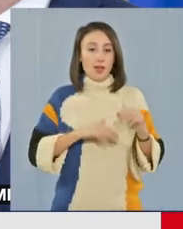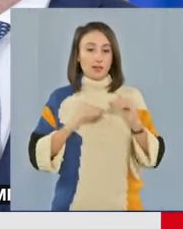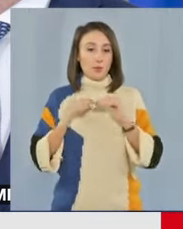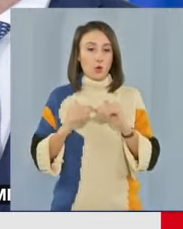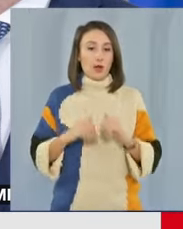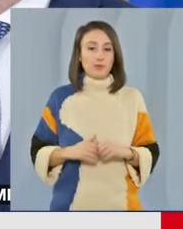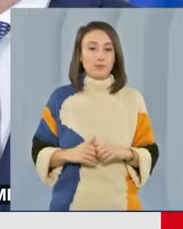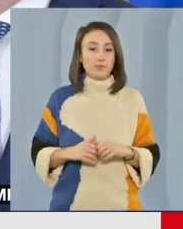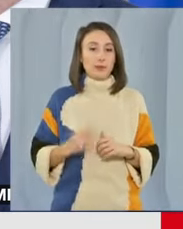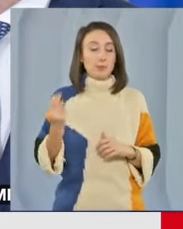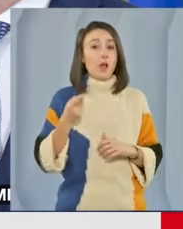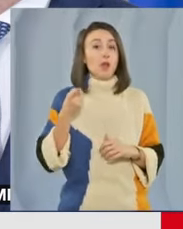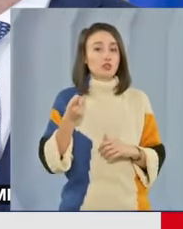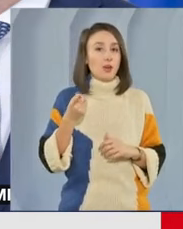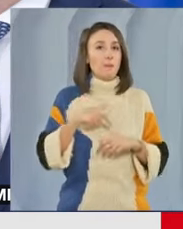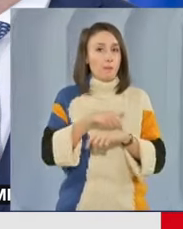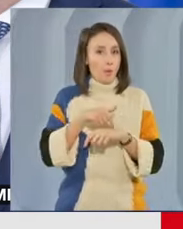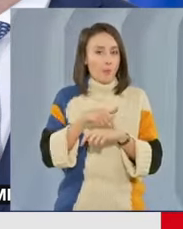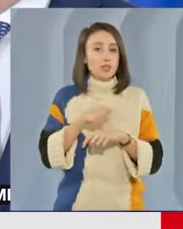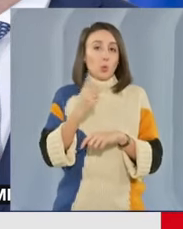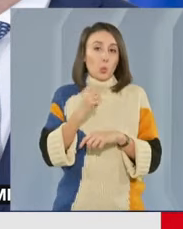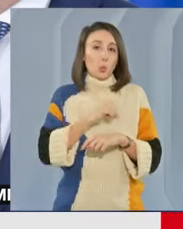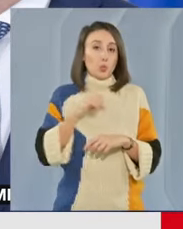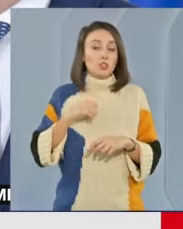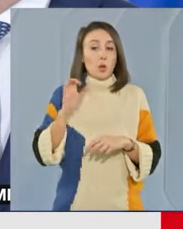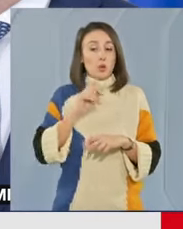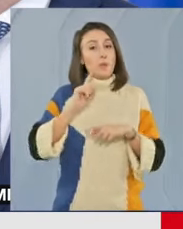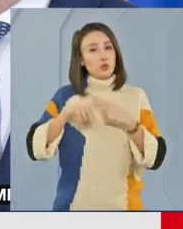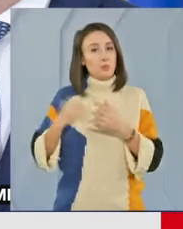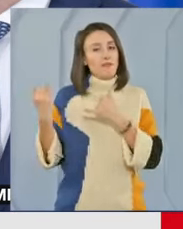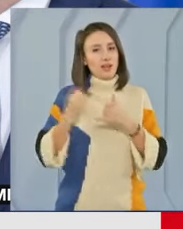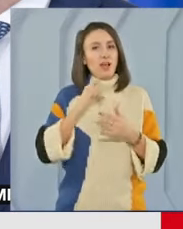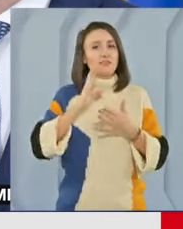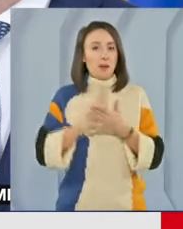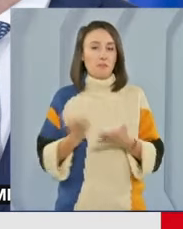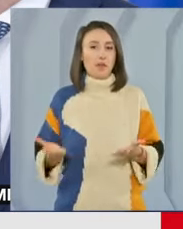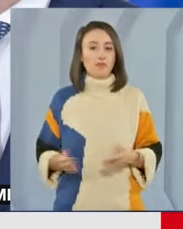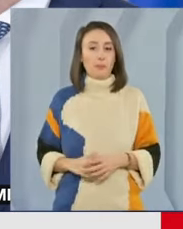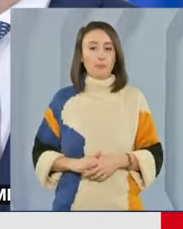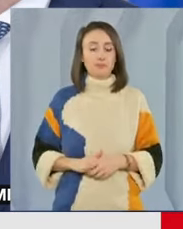la acel moment unice în Europa, apoi Europa a venit și ne-a dat dreptate.